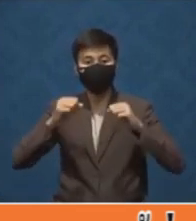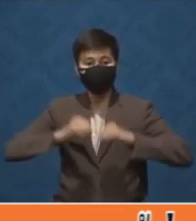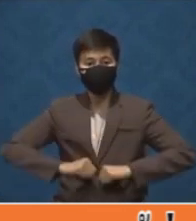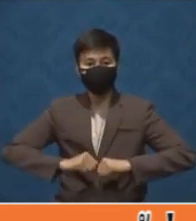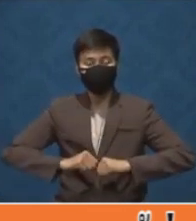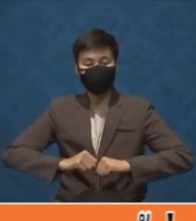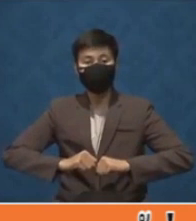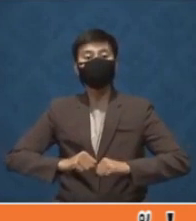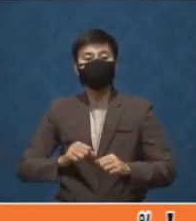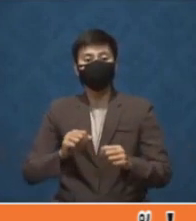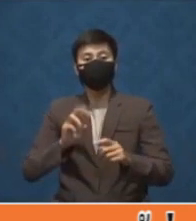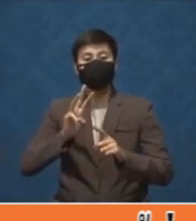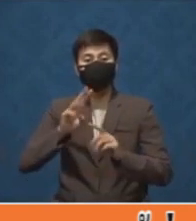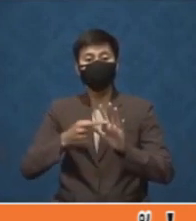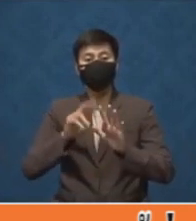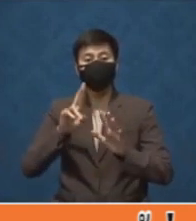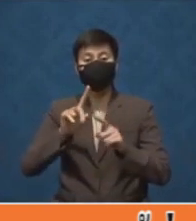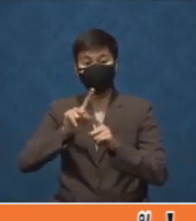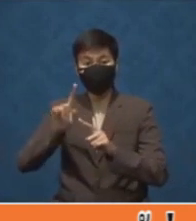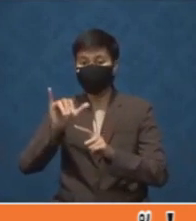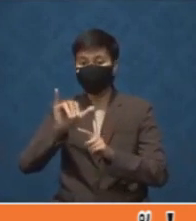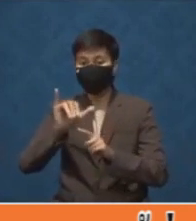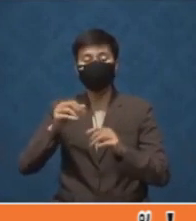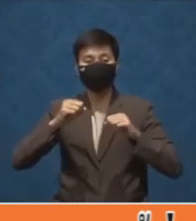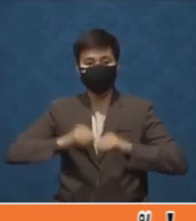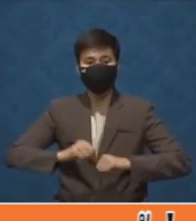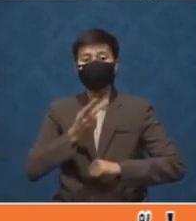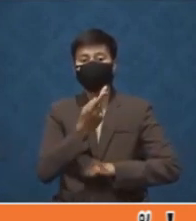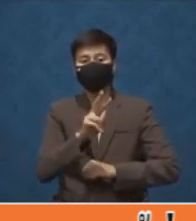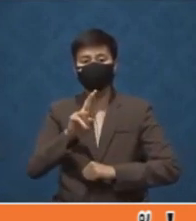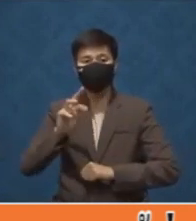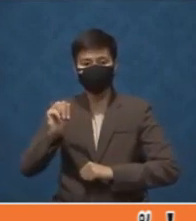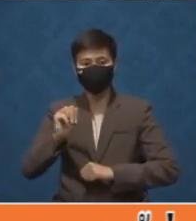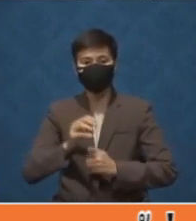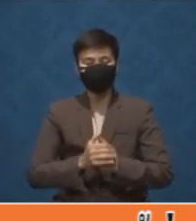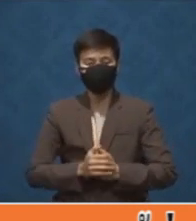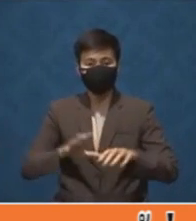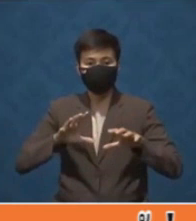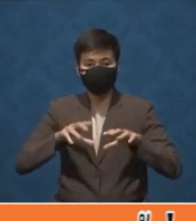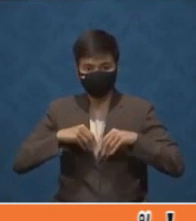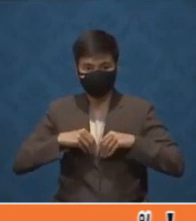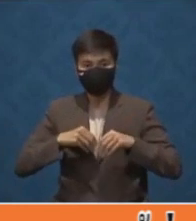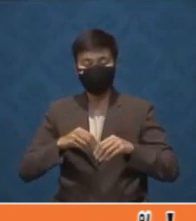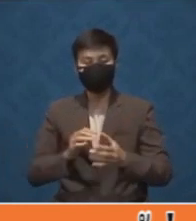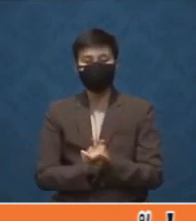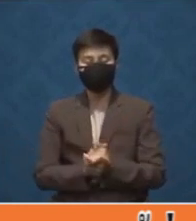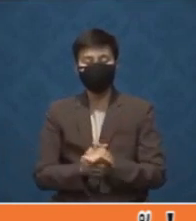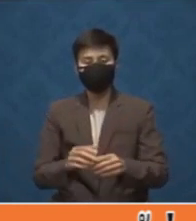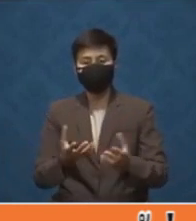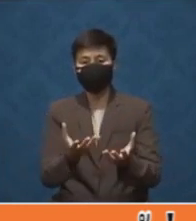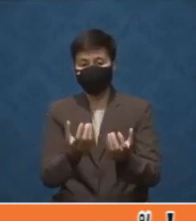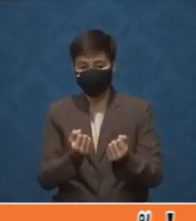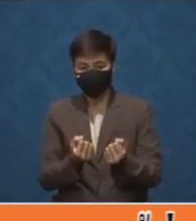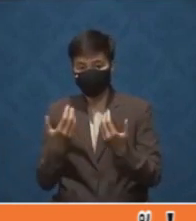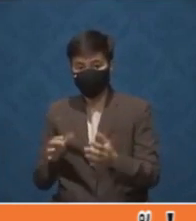าระแรกนะครับครม.โดยความเห็นชอบของสภาก็ได้ขอรับเอาร่างพ.ร.บ.ฉบับนี้ไปพิจารณาก่อนรับหลักการต